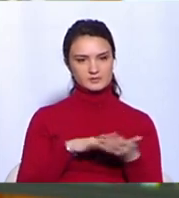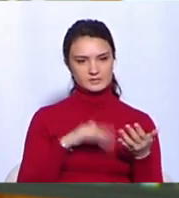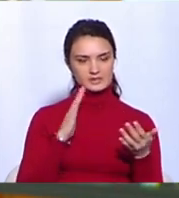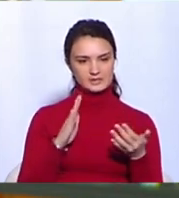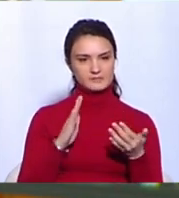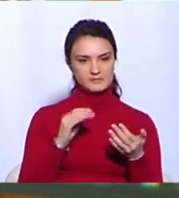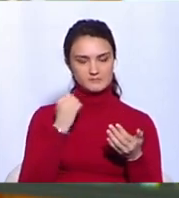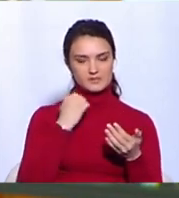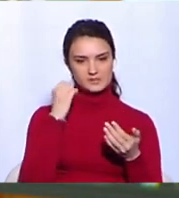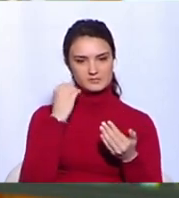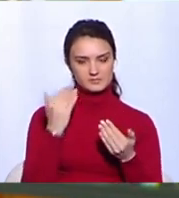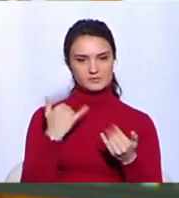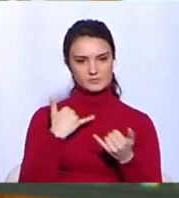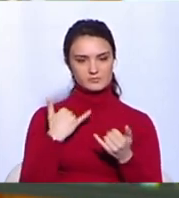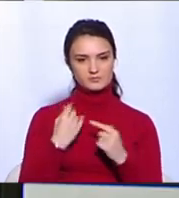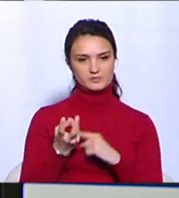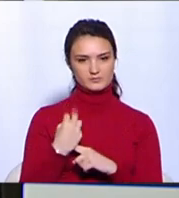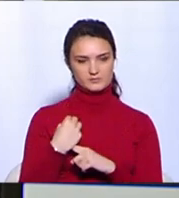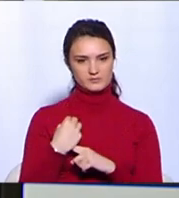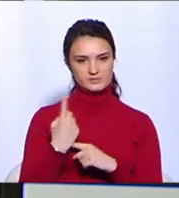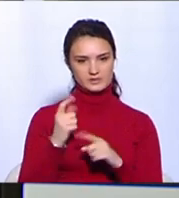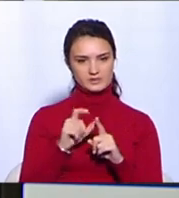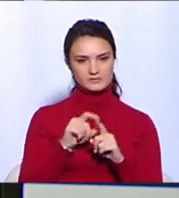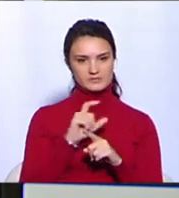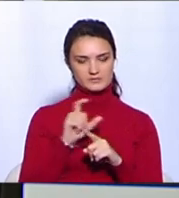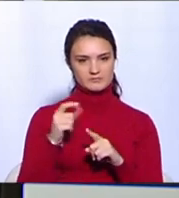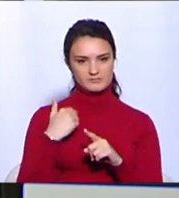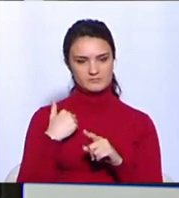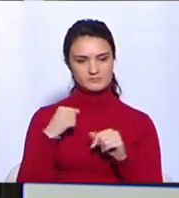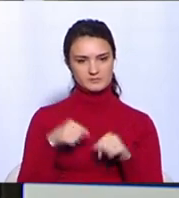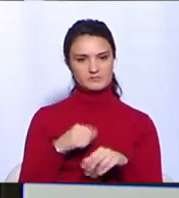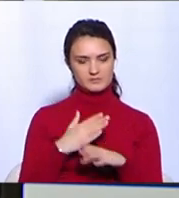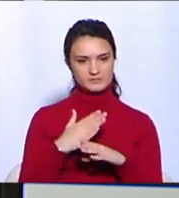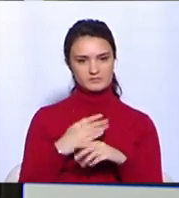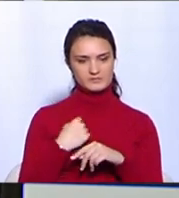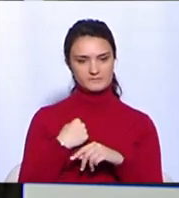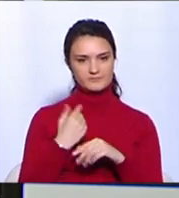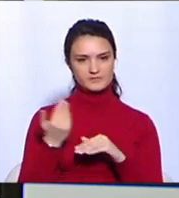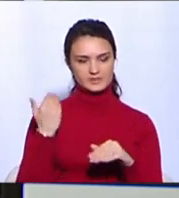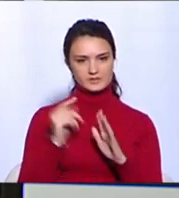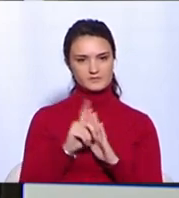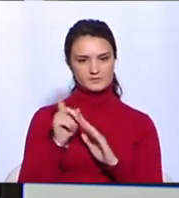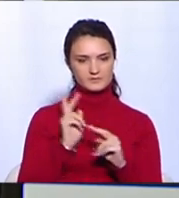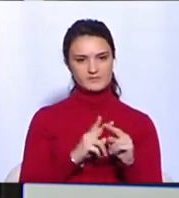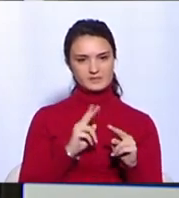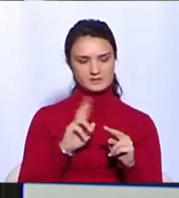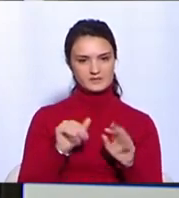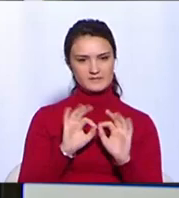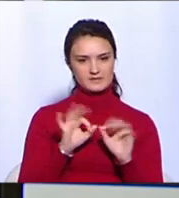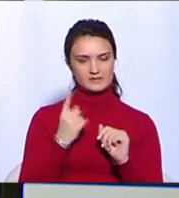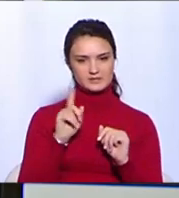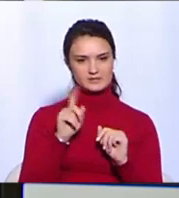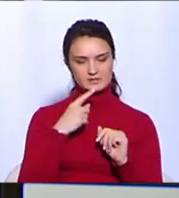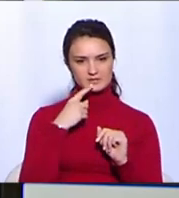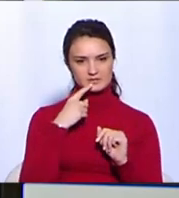გავაგრძელებთ. მადლობა სტუმრობისთვის. მაქვს ერთი სიტყვის უფლება, მაპატეთ. ეხლა დავიწყე პრევენციით და ვიტყვერთ